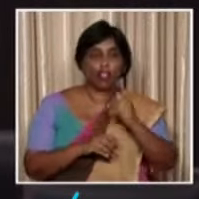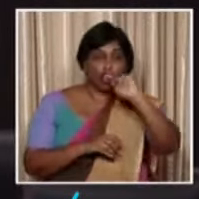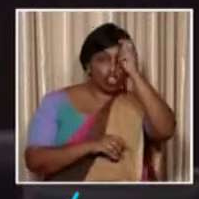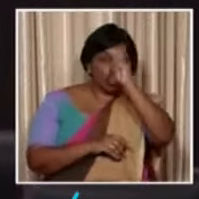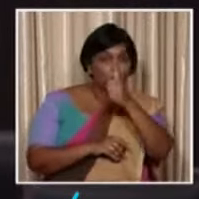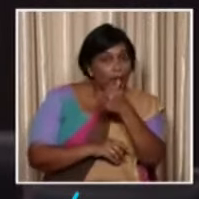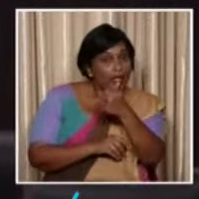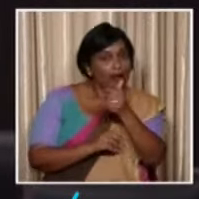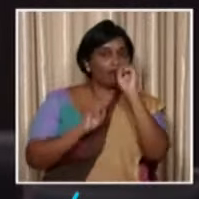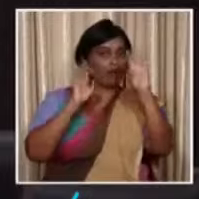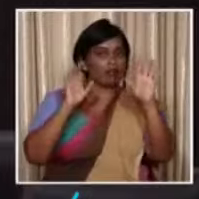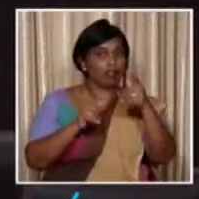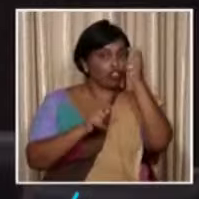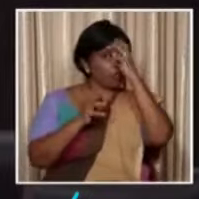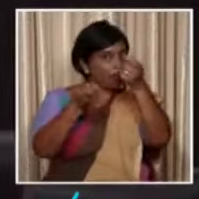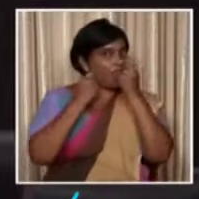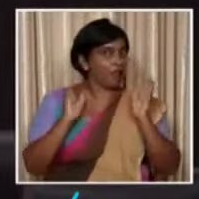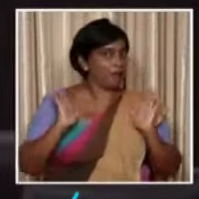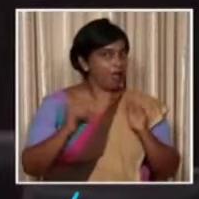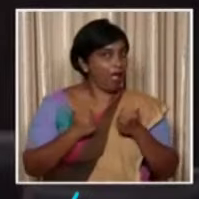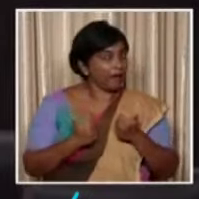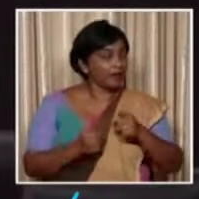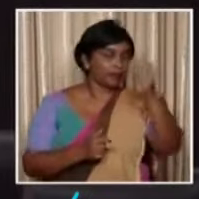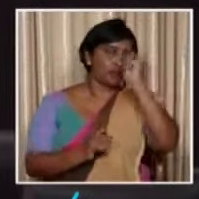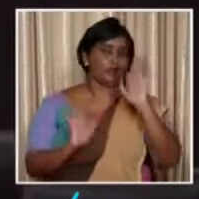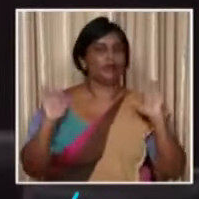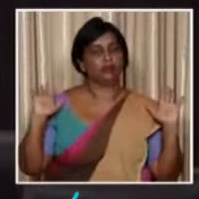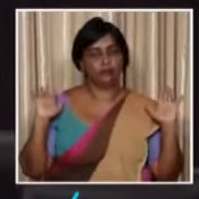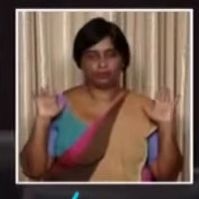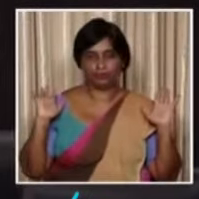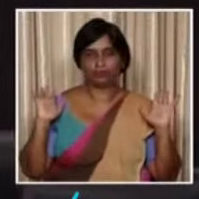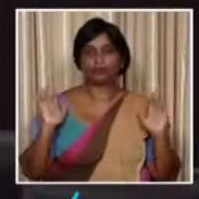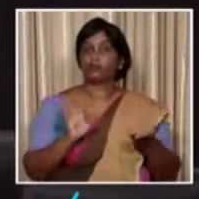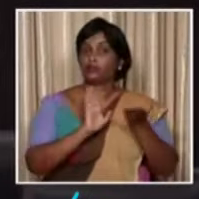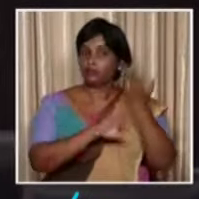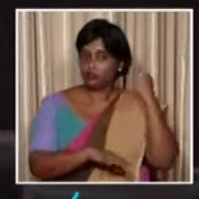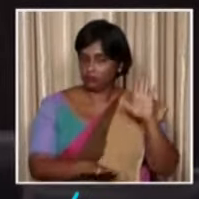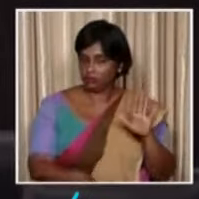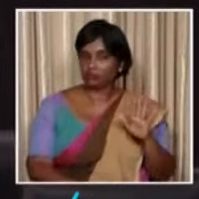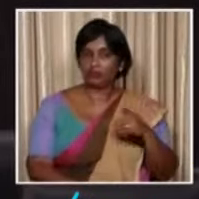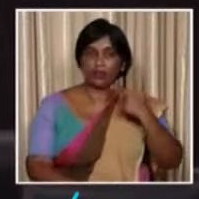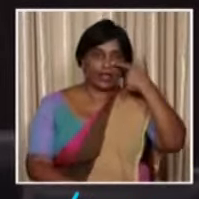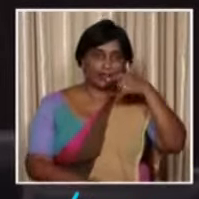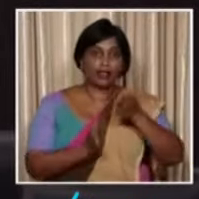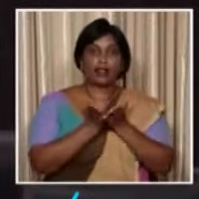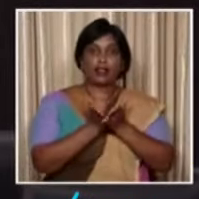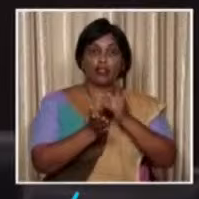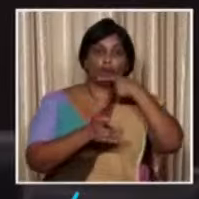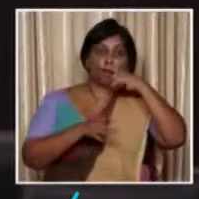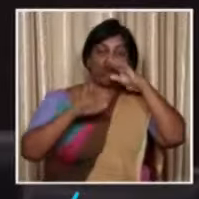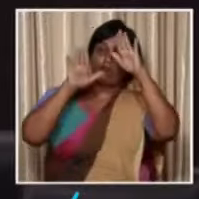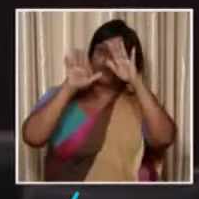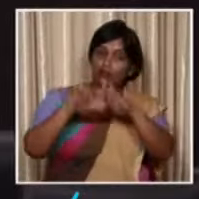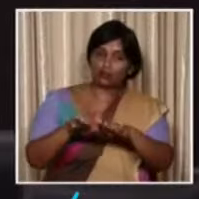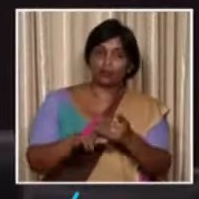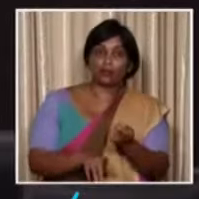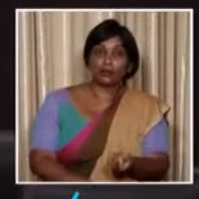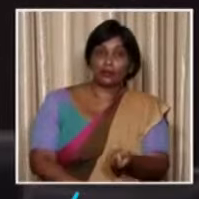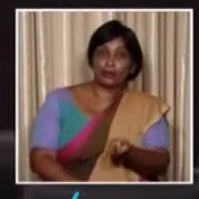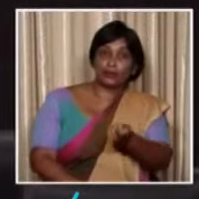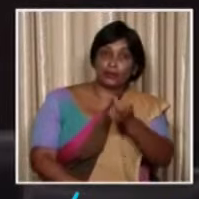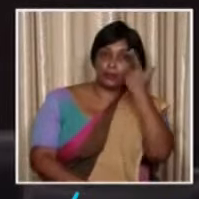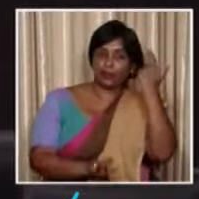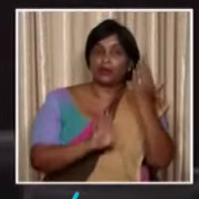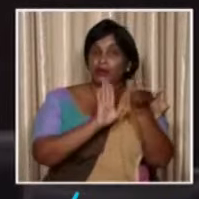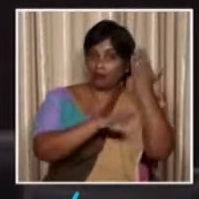හරියන අය දාගන්න අනිත් අය දාගන්න එපා හරි ඒ කාලේ තෙල් නැව් මූදේ තියන් මිල වැඩි කරපු